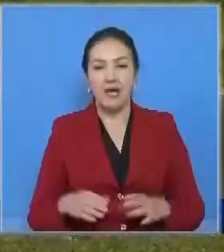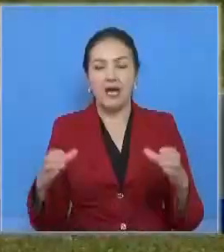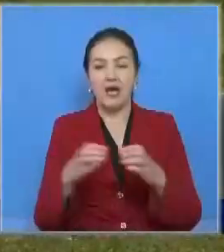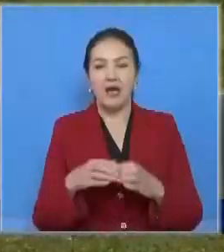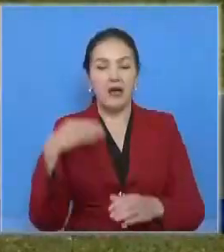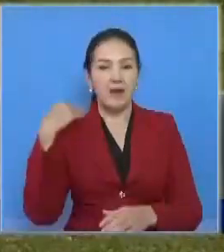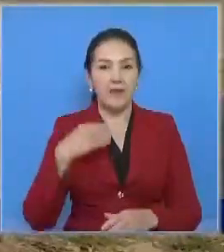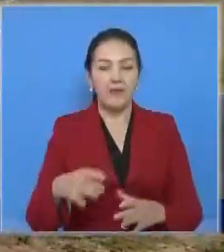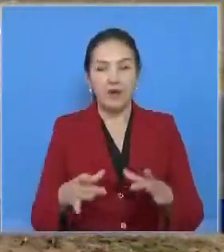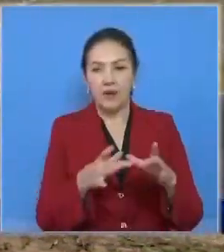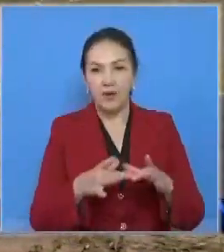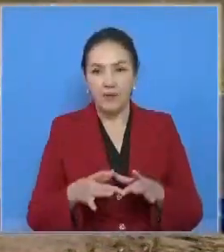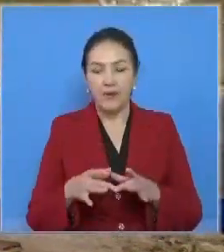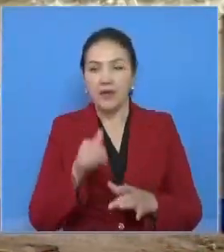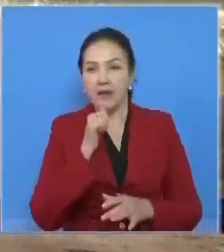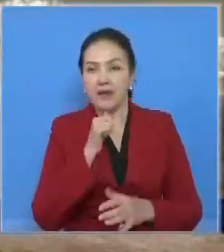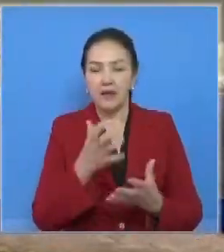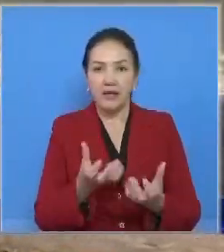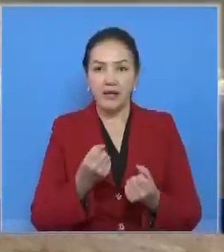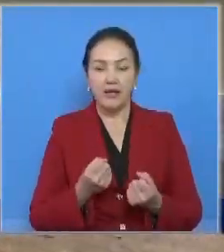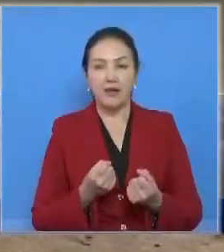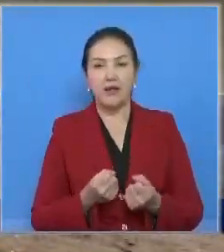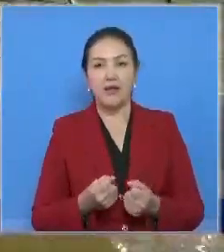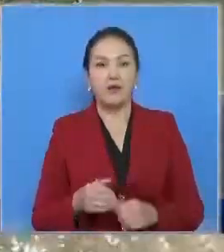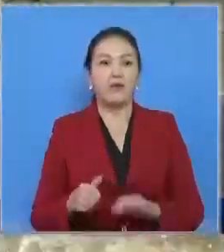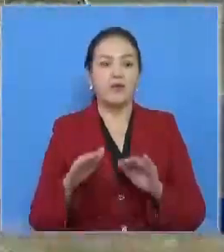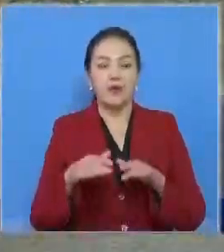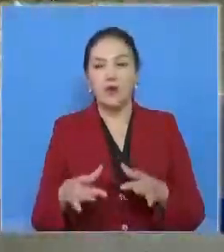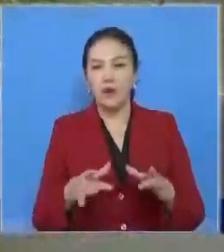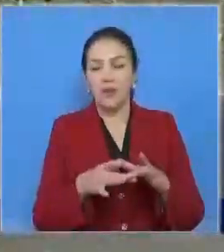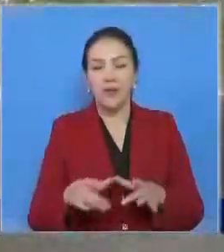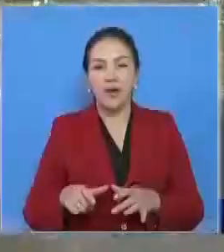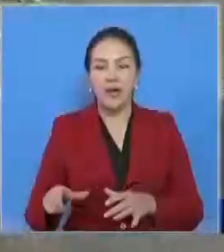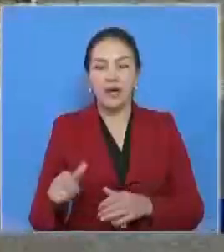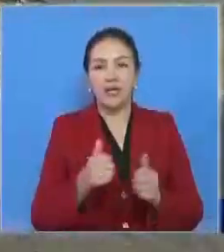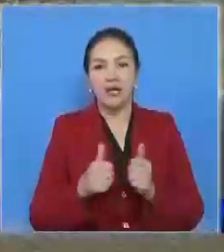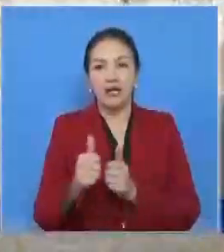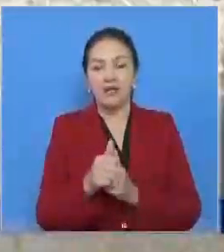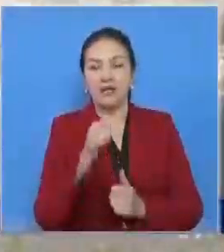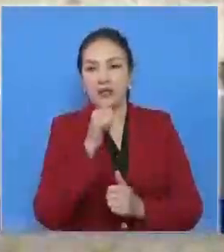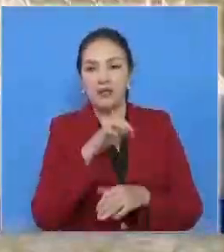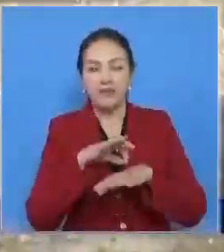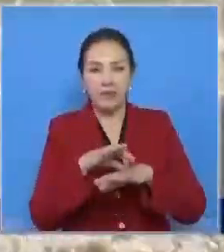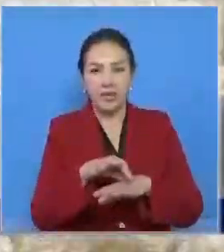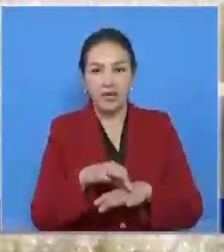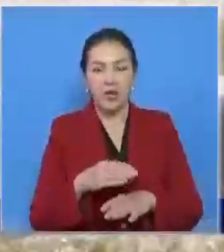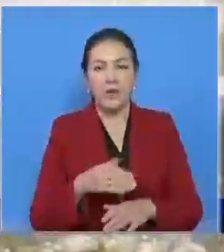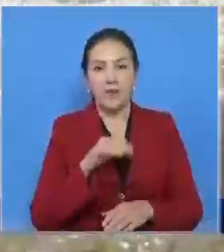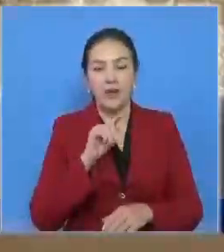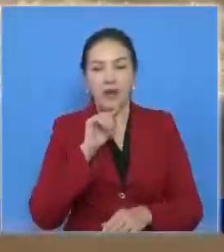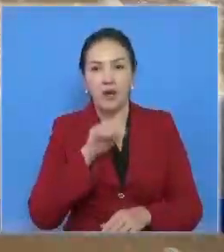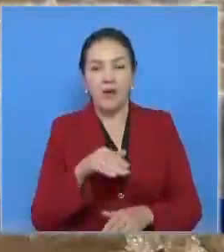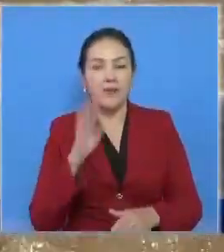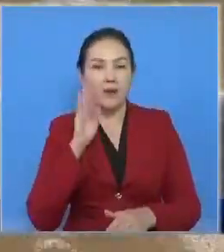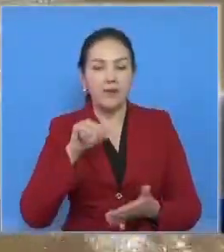Ақтөбе аудандарындағы өзен көлдерден сынама алды. Ойсылғара, Ор өзендеріне барды. Алдағы уақытта Қобда өзеніне зерттеу жүргізбек. Мамандар өңірдегі су